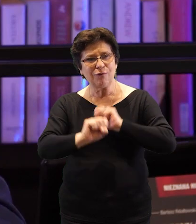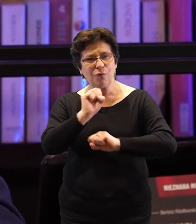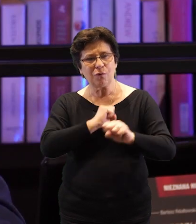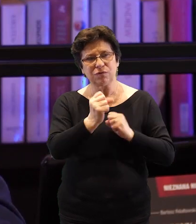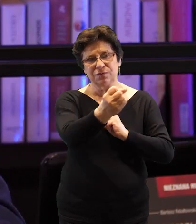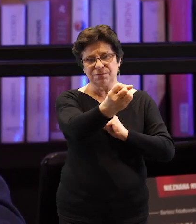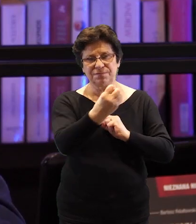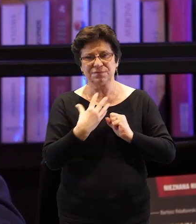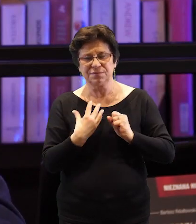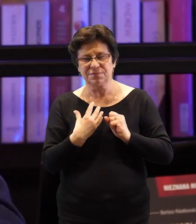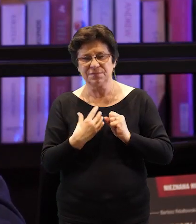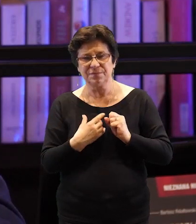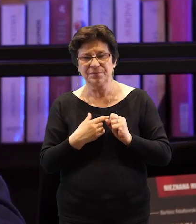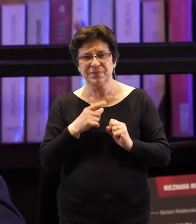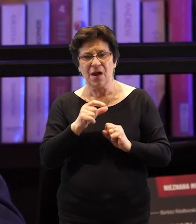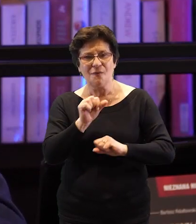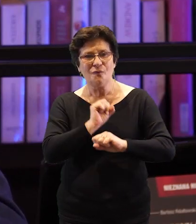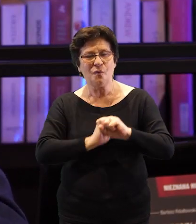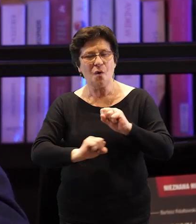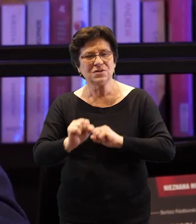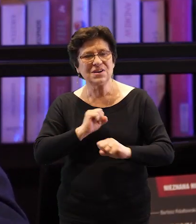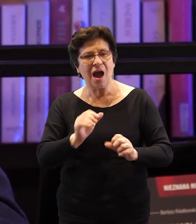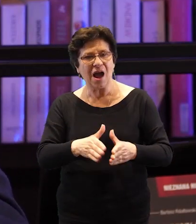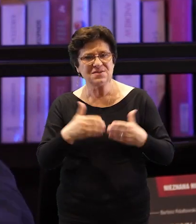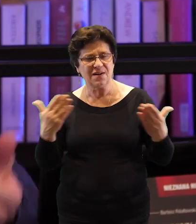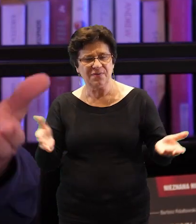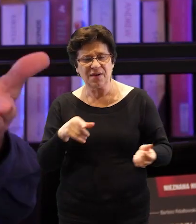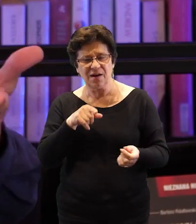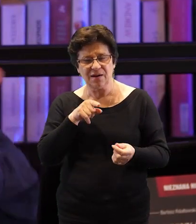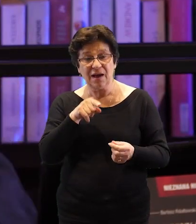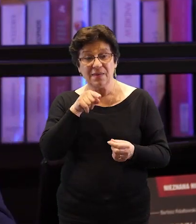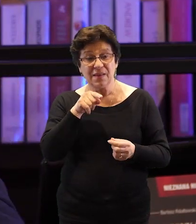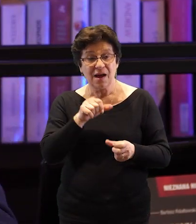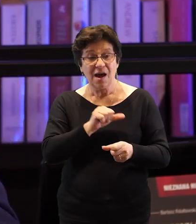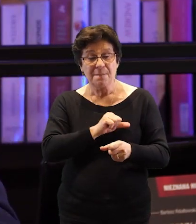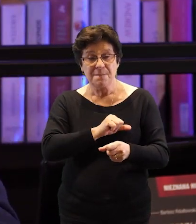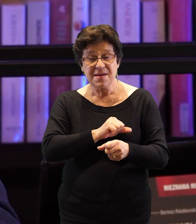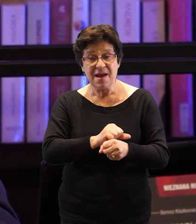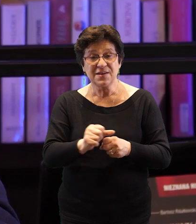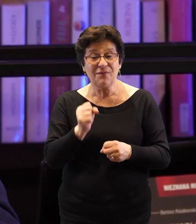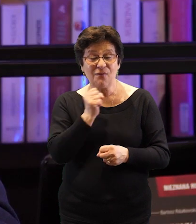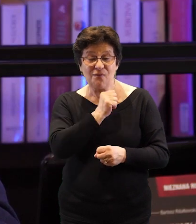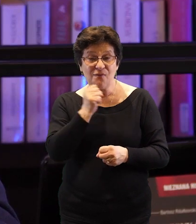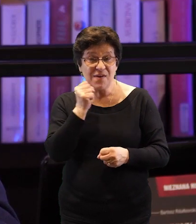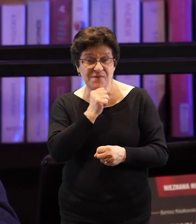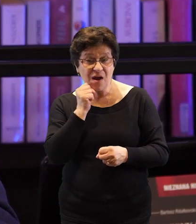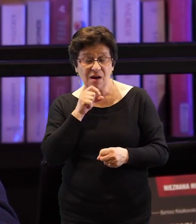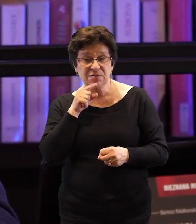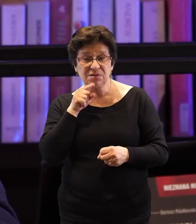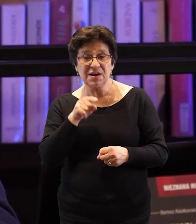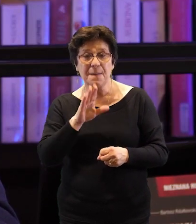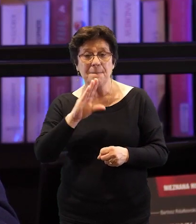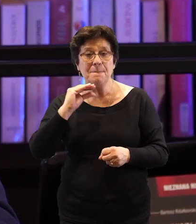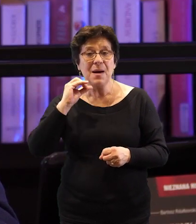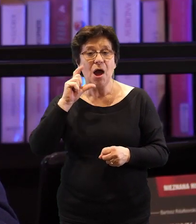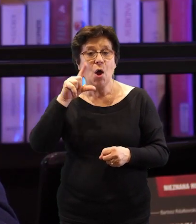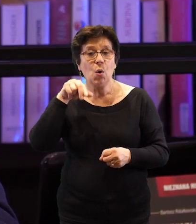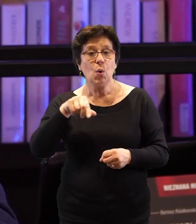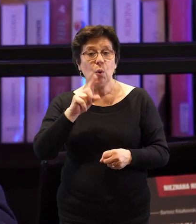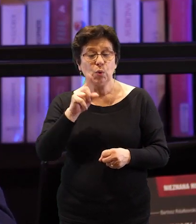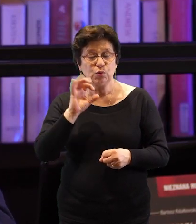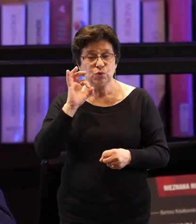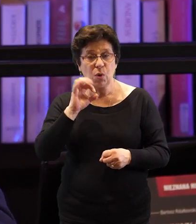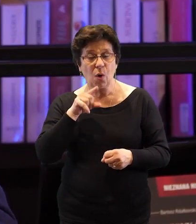artykuł z włoskiej gazety i tam jest cały wywiad z Giuseppe Belluso, który twierdzi, że